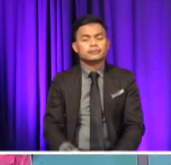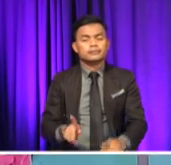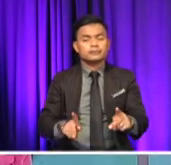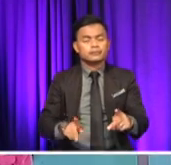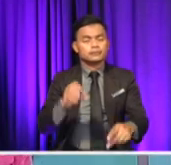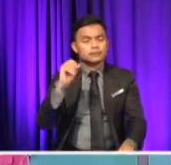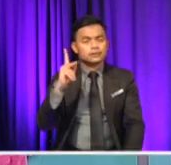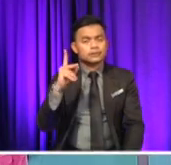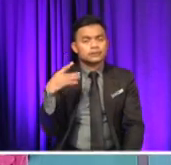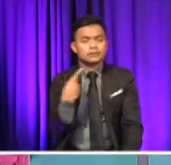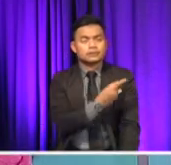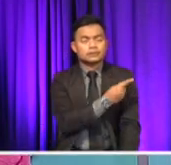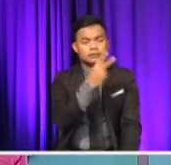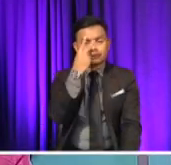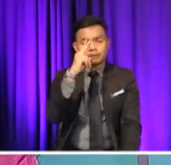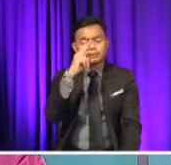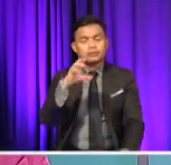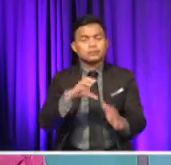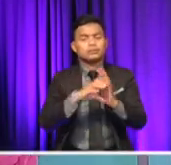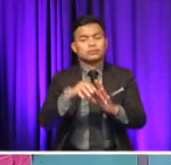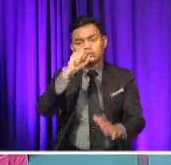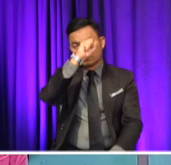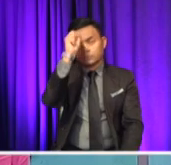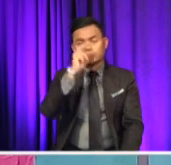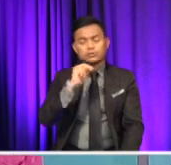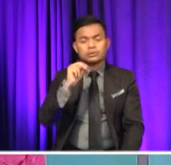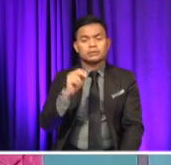kita tengok contoh soal lain nah